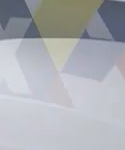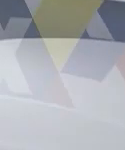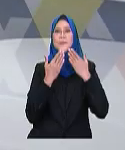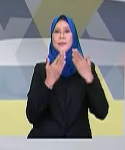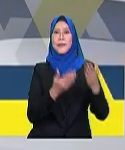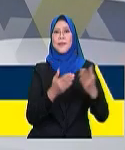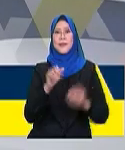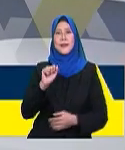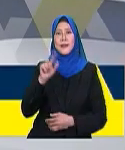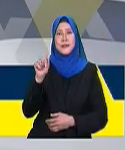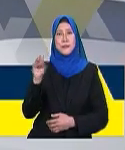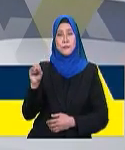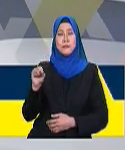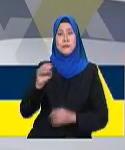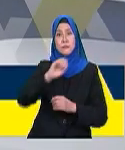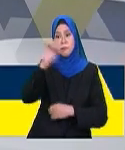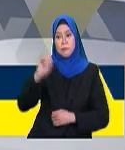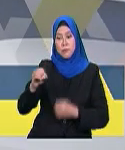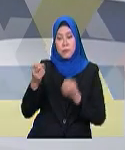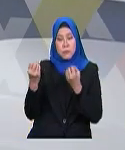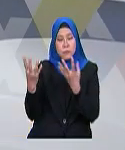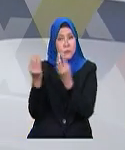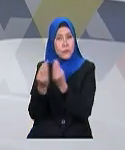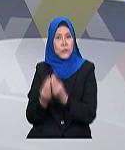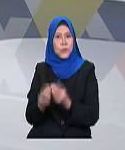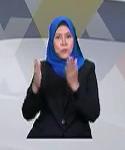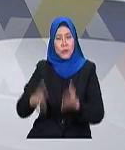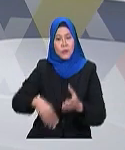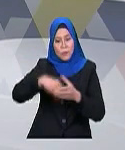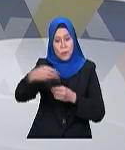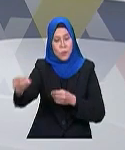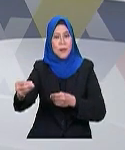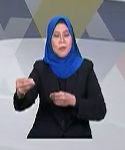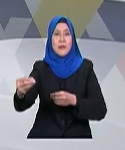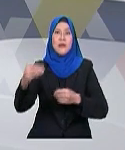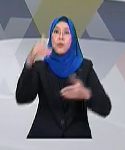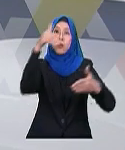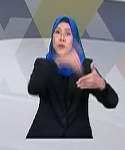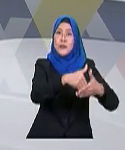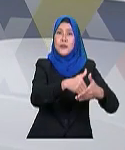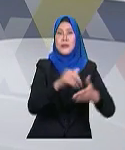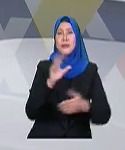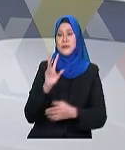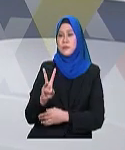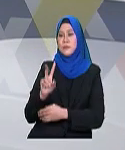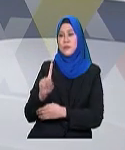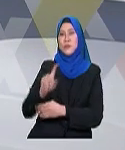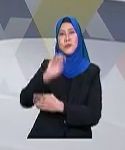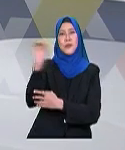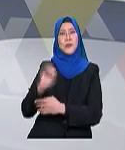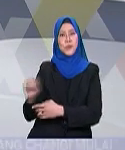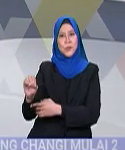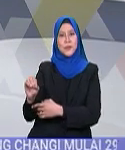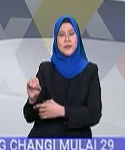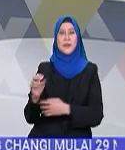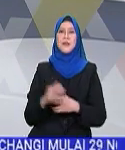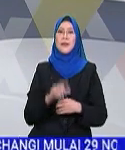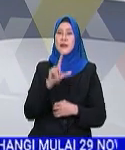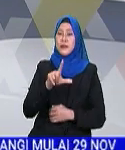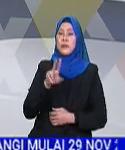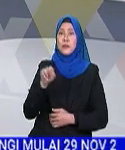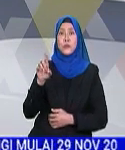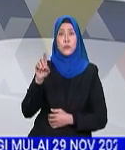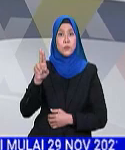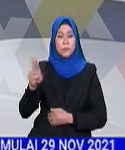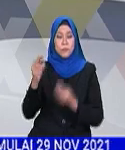Terima kasih Azam. Peratusan keluar mengundi setakat pukul 4 petang mencecah 61%. Di Lendu, jumlah pemilih yang